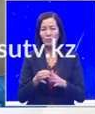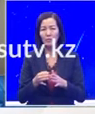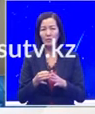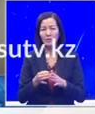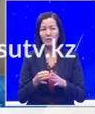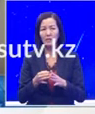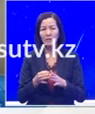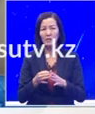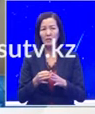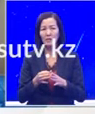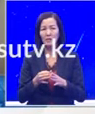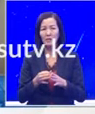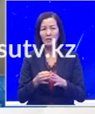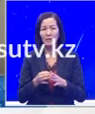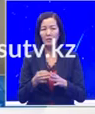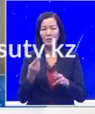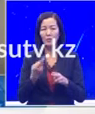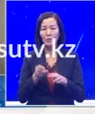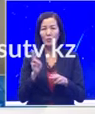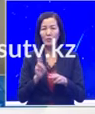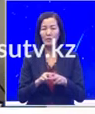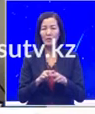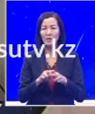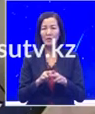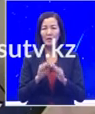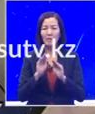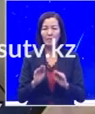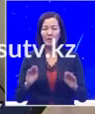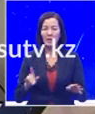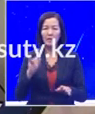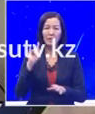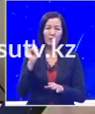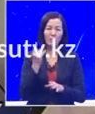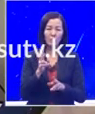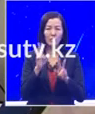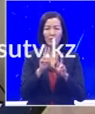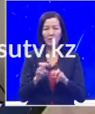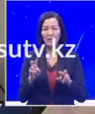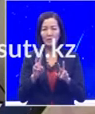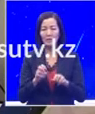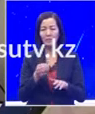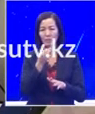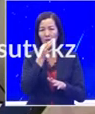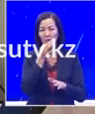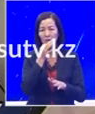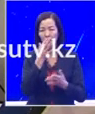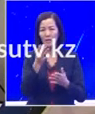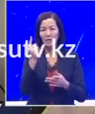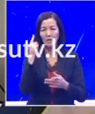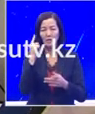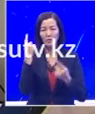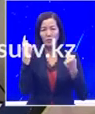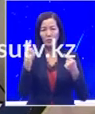келіп, жаңағы осы облыстың балаларына көмегімді тегізіп, ертерек есту қабілет